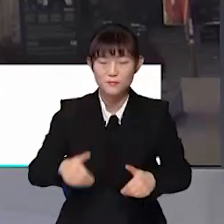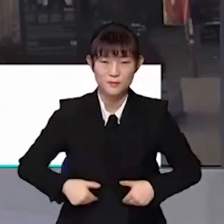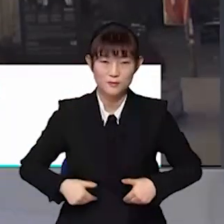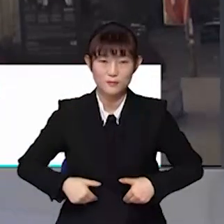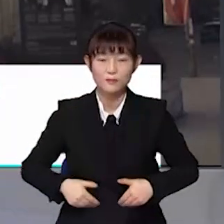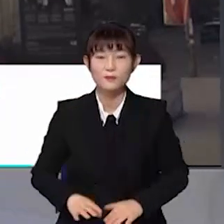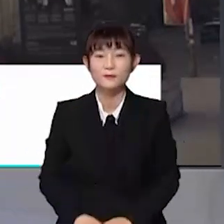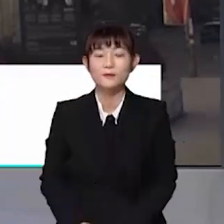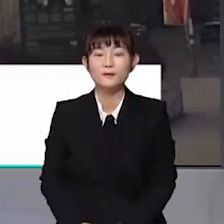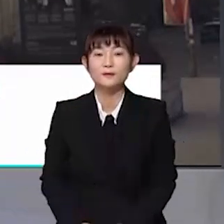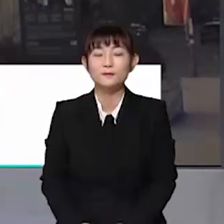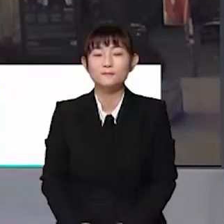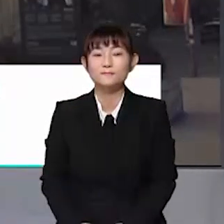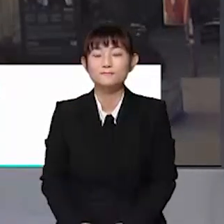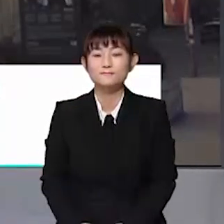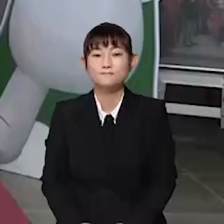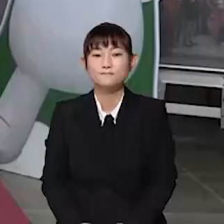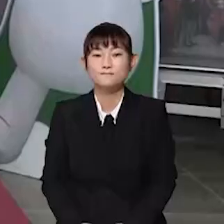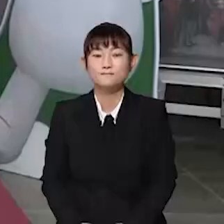기자가 취재했습니다.